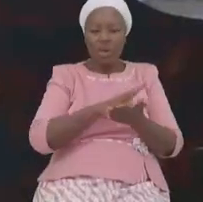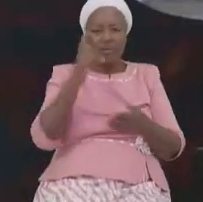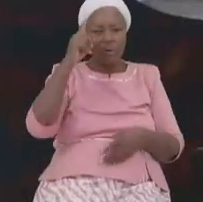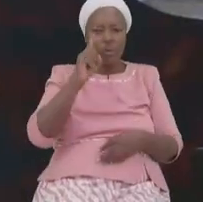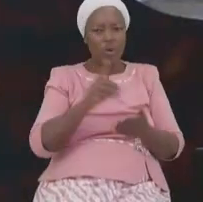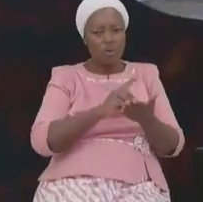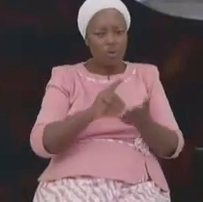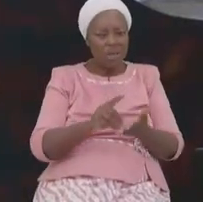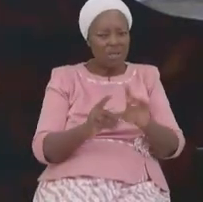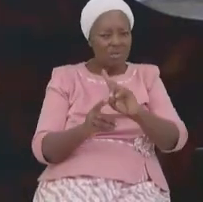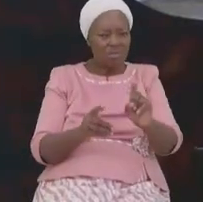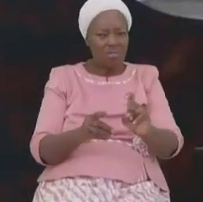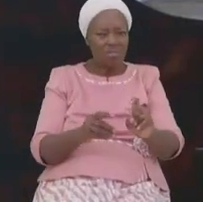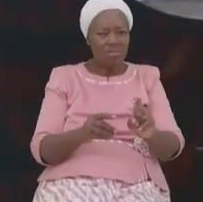Oui.